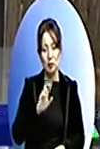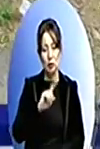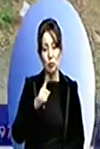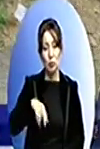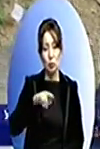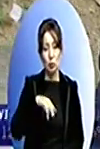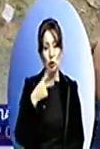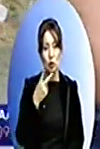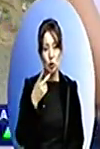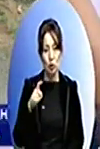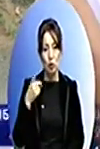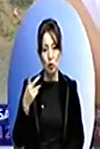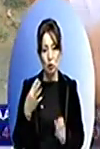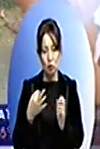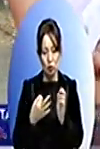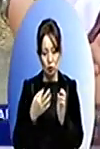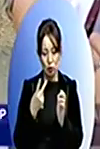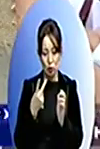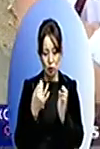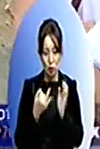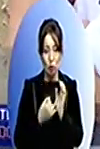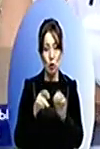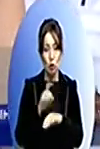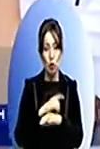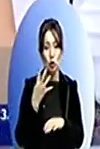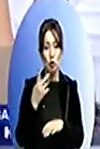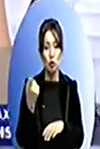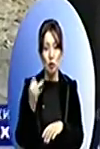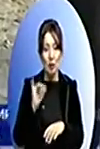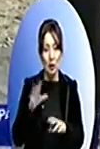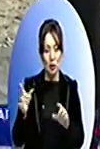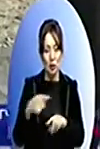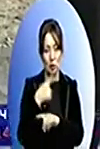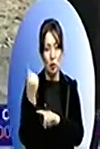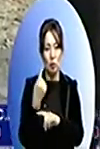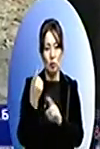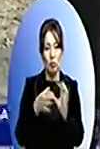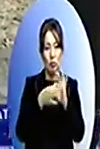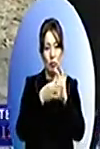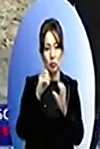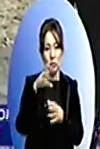21-27 хорооны 42 айл өрхийг эрчим хүчтэй холбох ажлыг гүйцэтгэлээ.